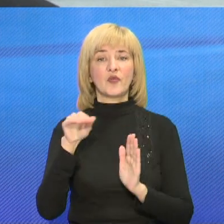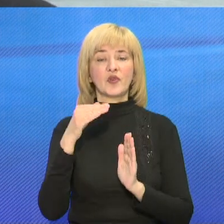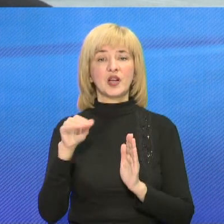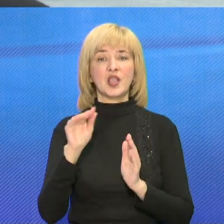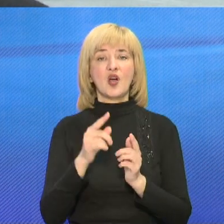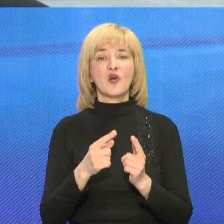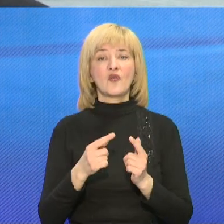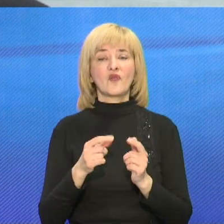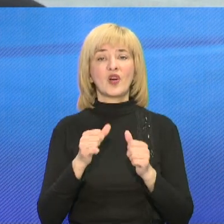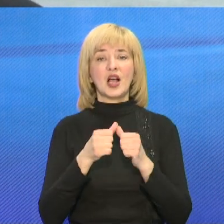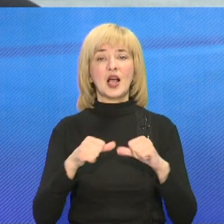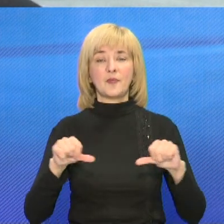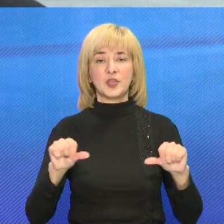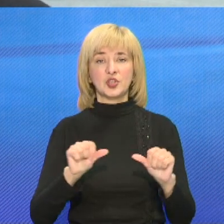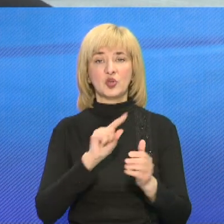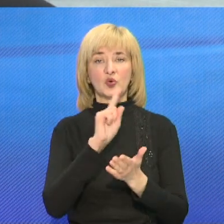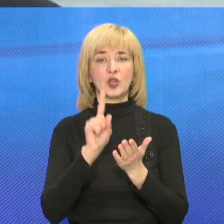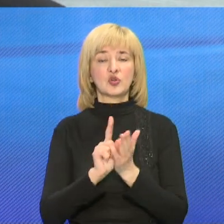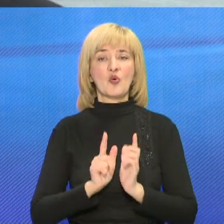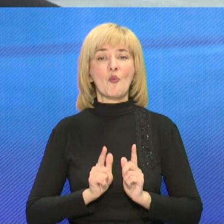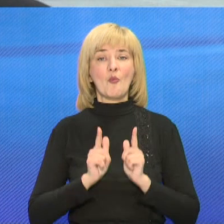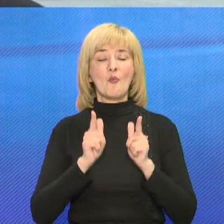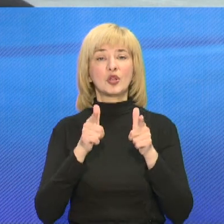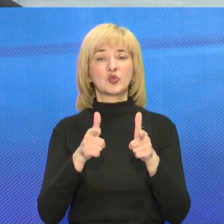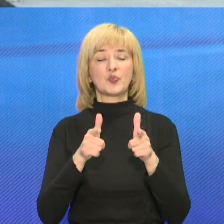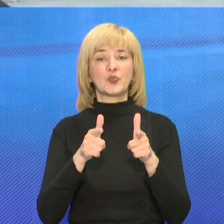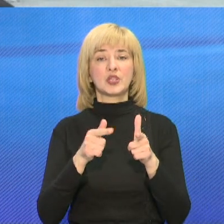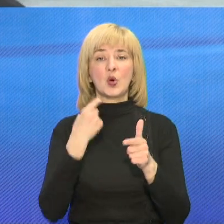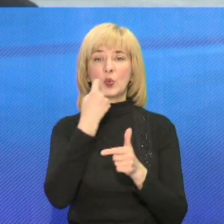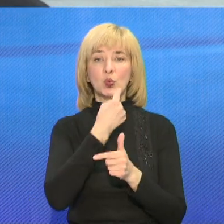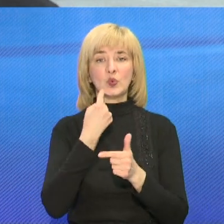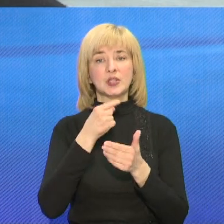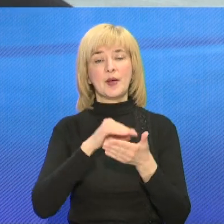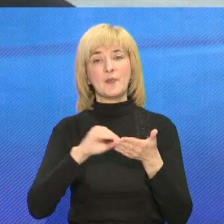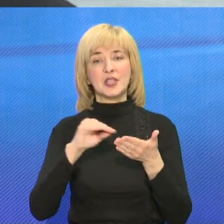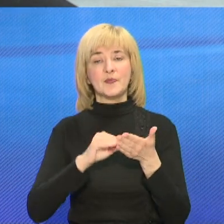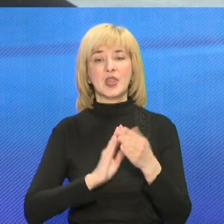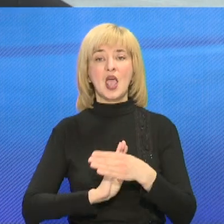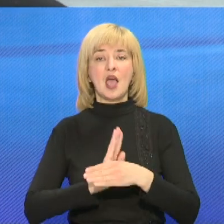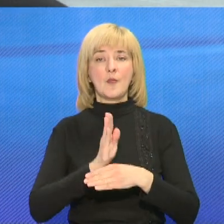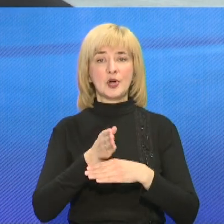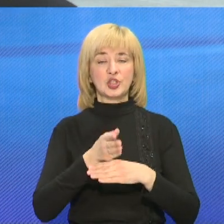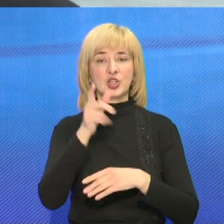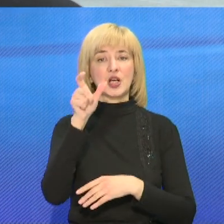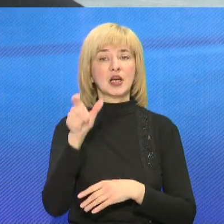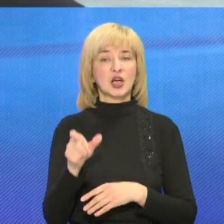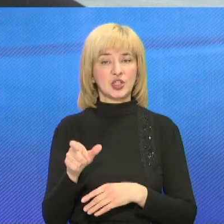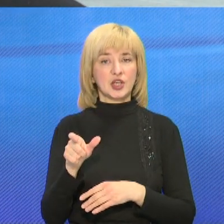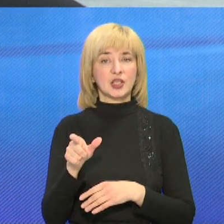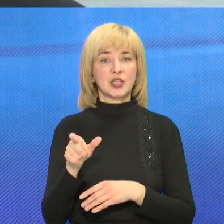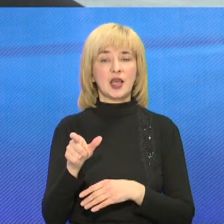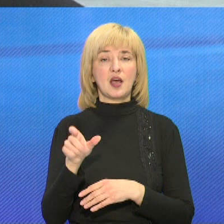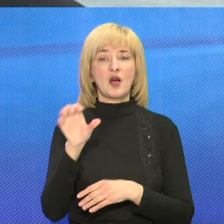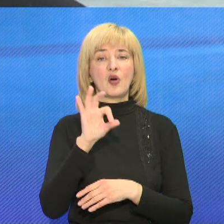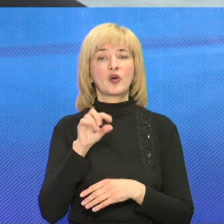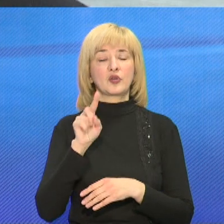соответствующую комиссию должно поступить письменное, устное, это не имеет значения, обращение гражданина или гражданки о